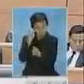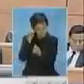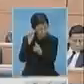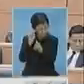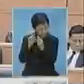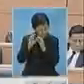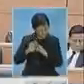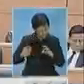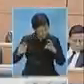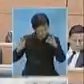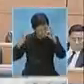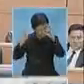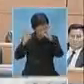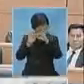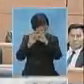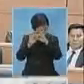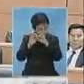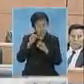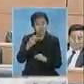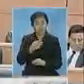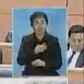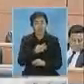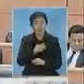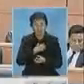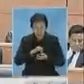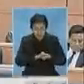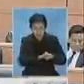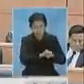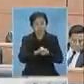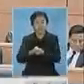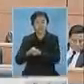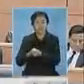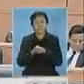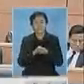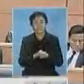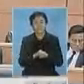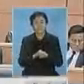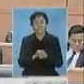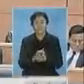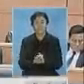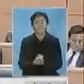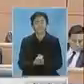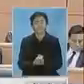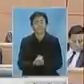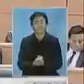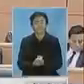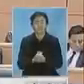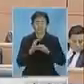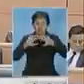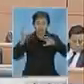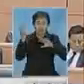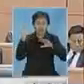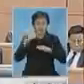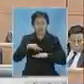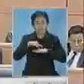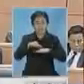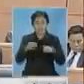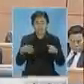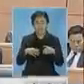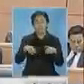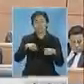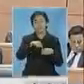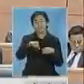ทางอธิบายความว่าเพื่อจะให้เกิดความปรองดองซึ่งตั้งในรัฐบาลชุดที่ผ่าน